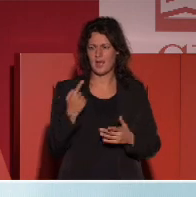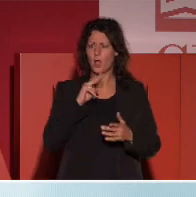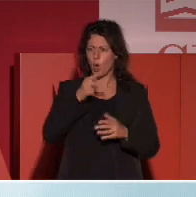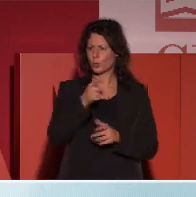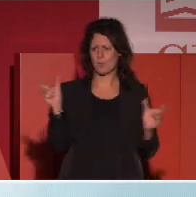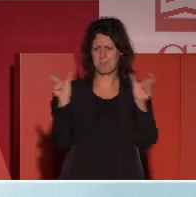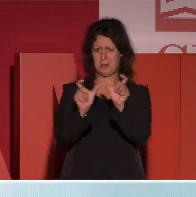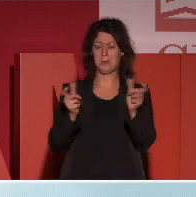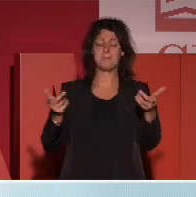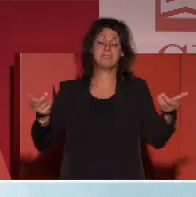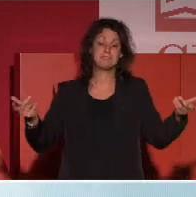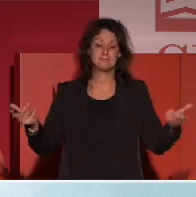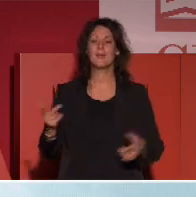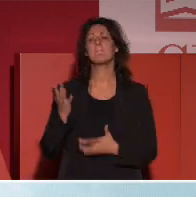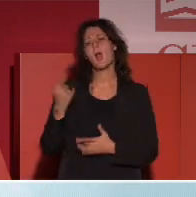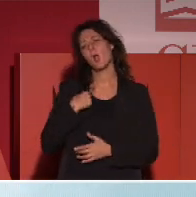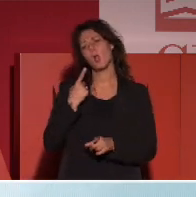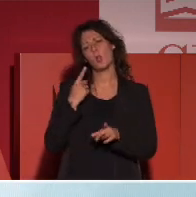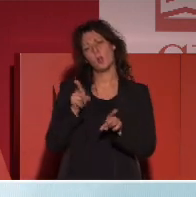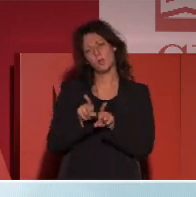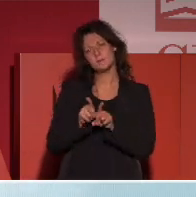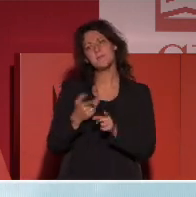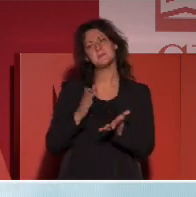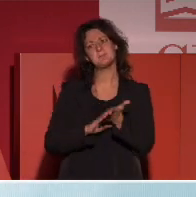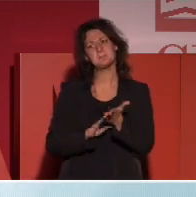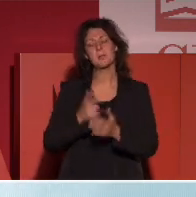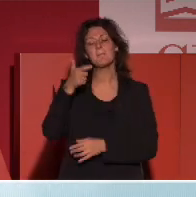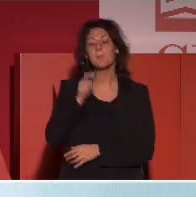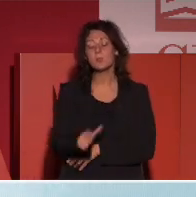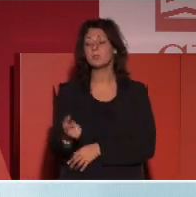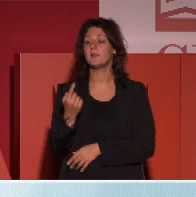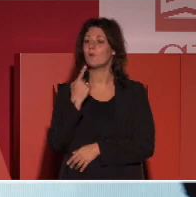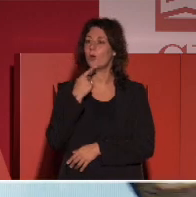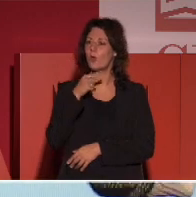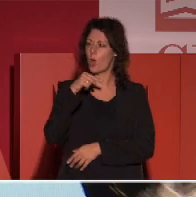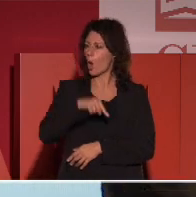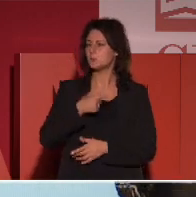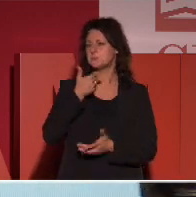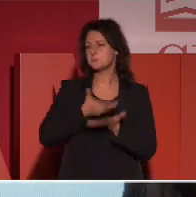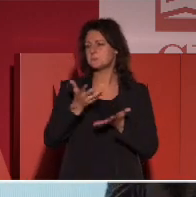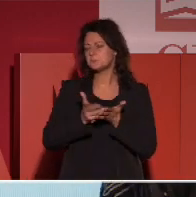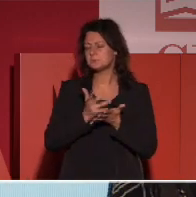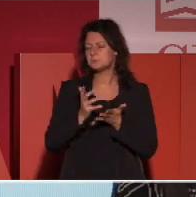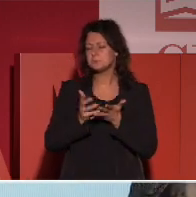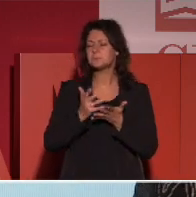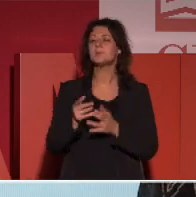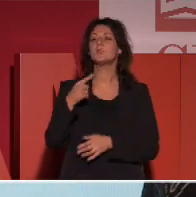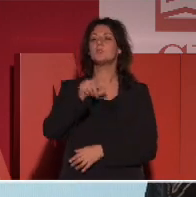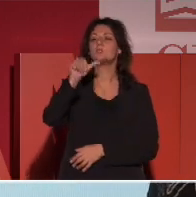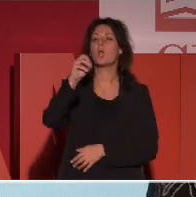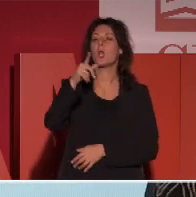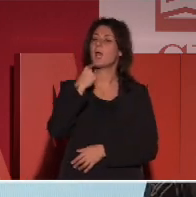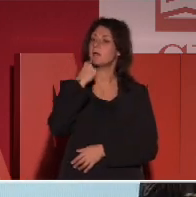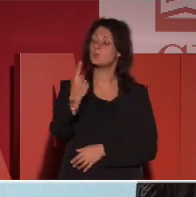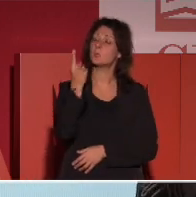lui ha messo il ha sottolineato una delle parole chiave mi sembra tutto questo incontro e confronto di oggi che la parola